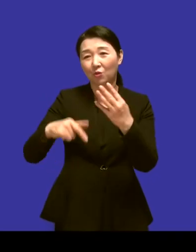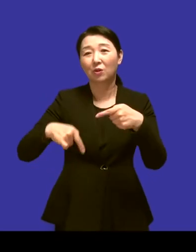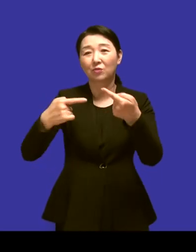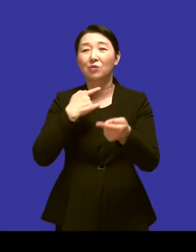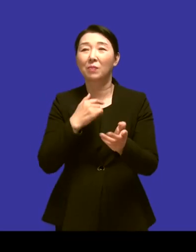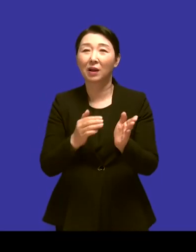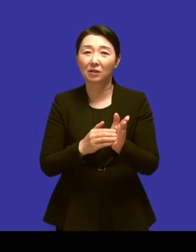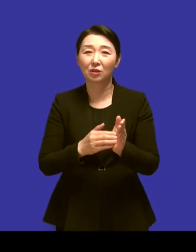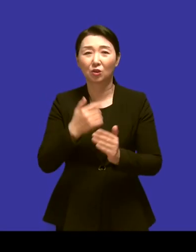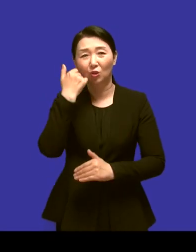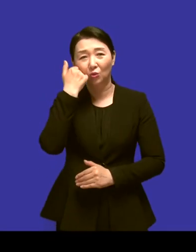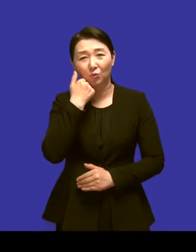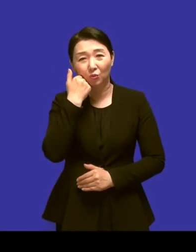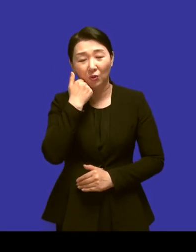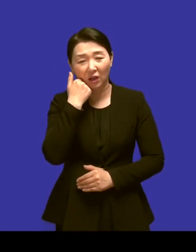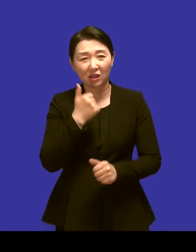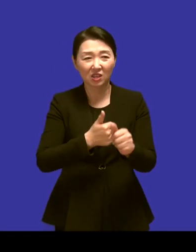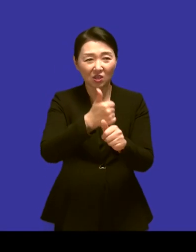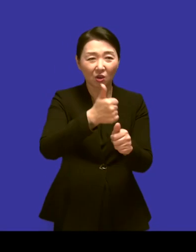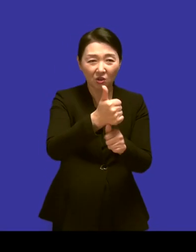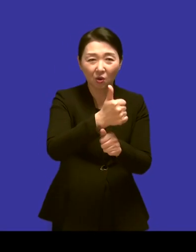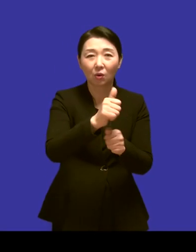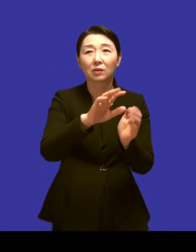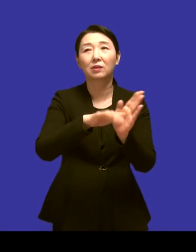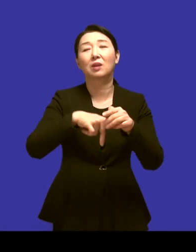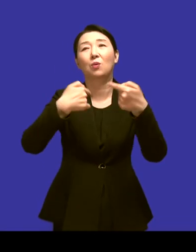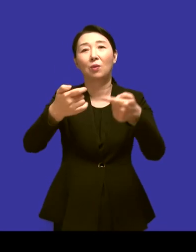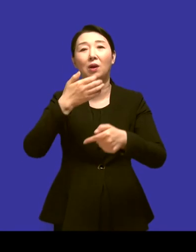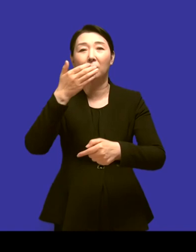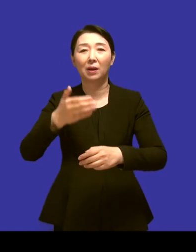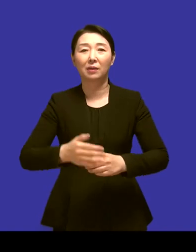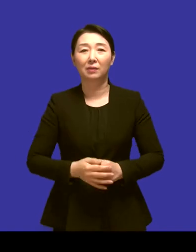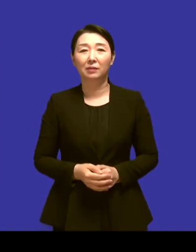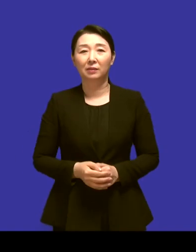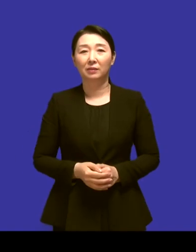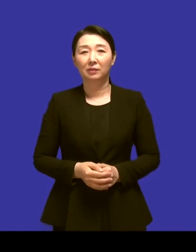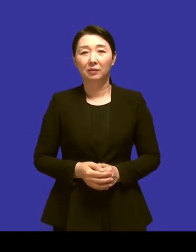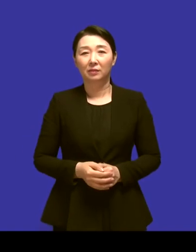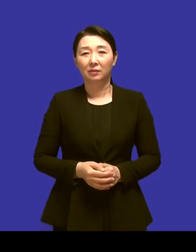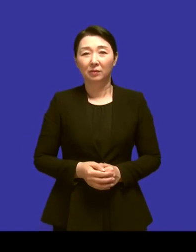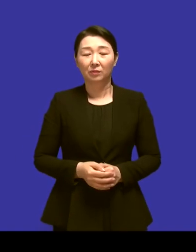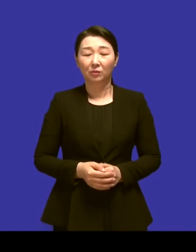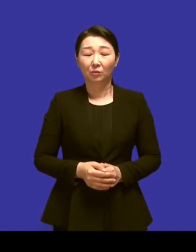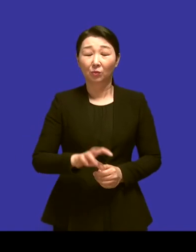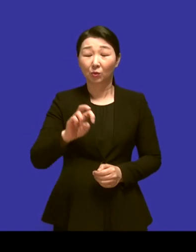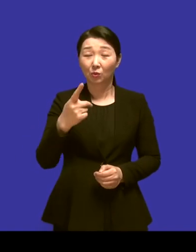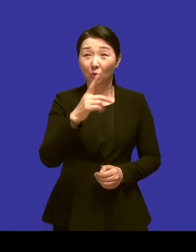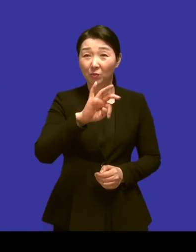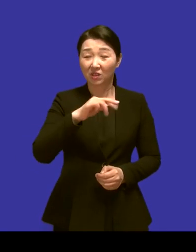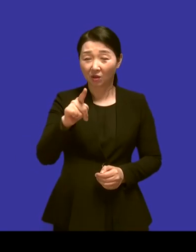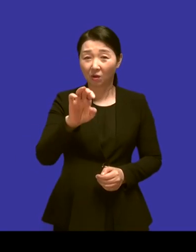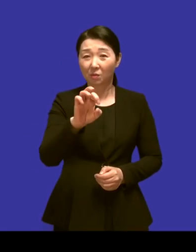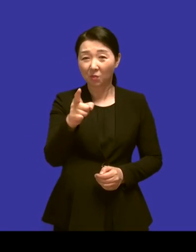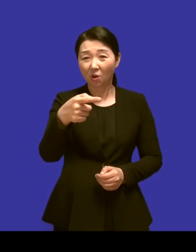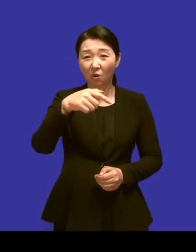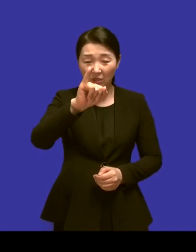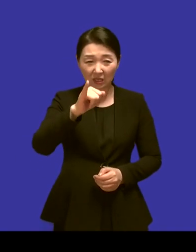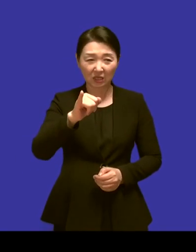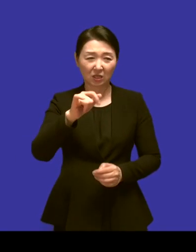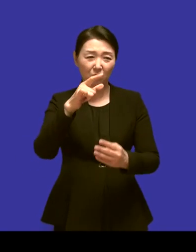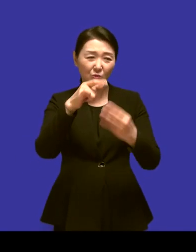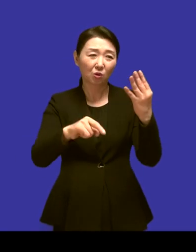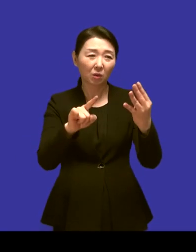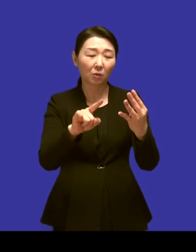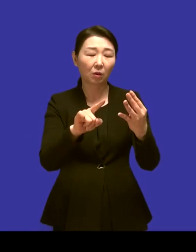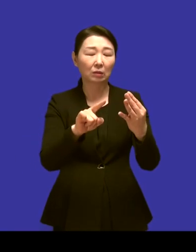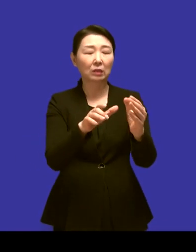맞아요. 누군가를 이겨야 이제 올라갈 수 있고 네. 또 특히 쇼미더머니는 막 상대방을 막 이렇게 좀 디스하는 부분도 있고